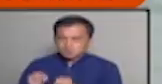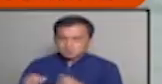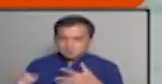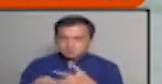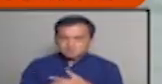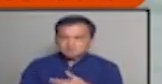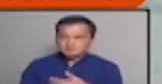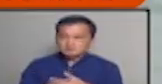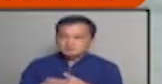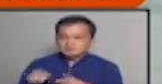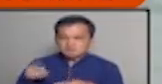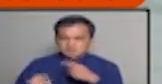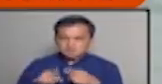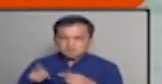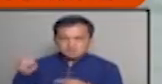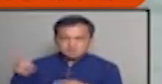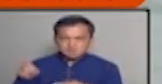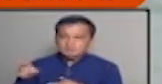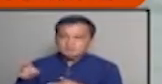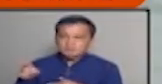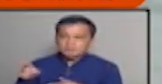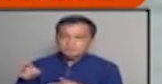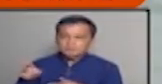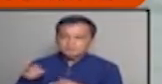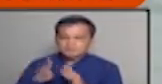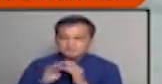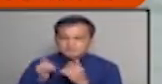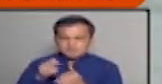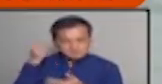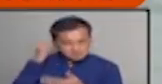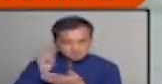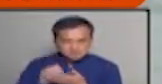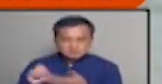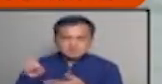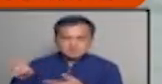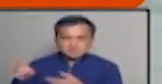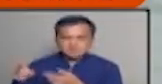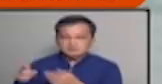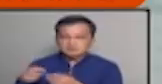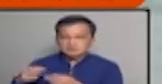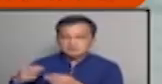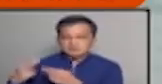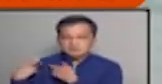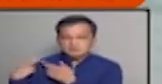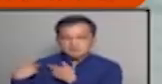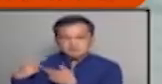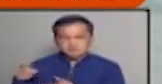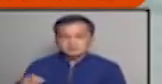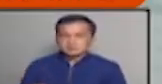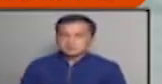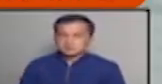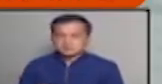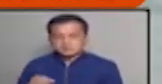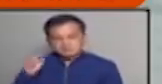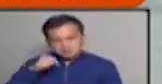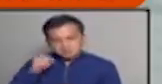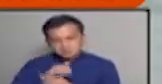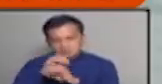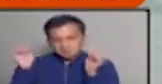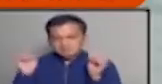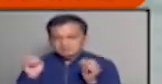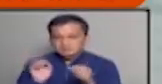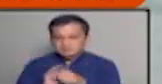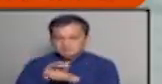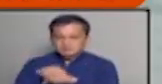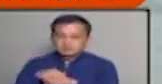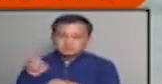ng kaso yung mga tao doon, especially ito si Barangay Secretary, dahil siya naman po talaga may kaso din ito. Ay nga po eh, halatang-halata po na